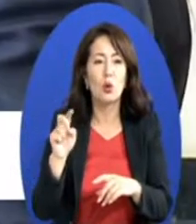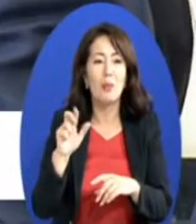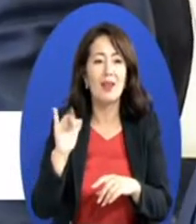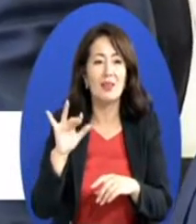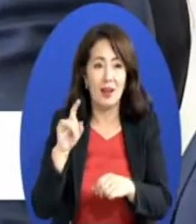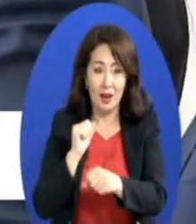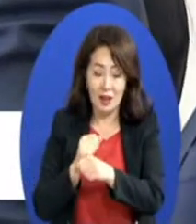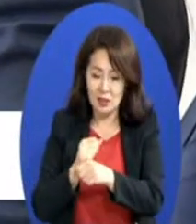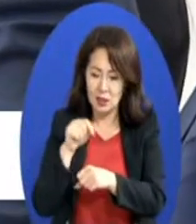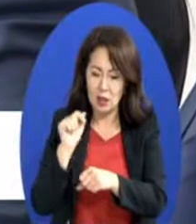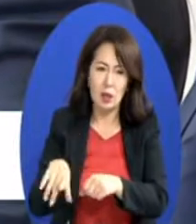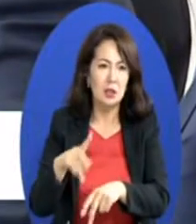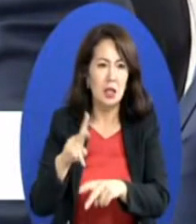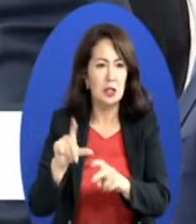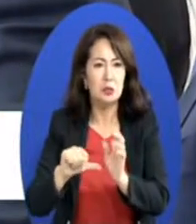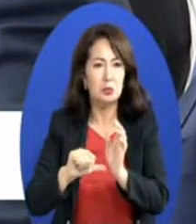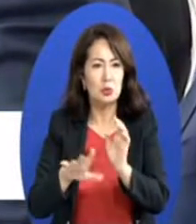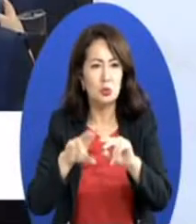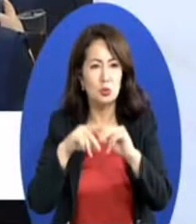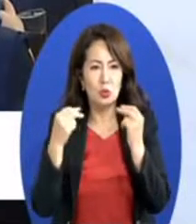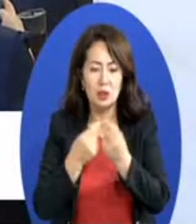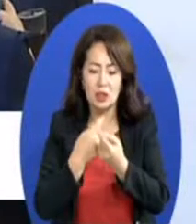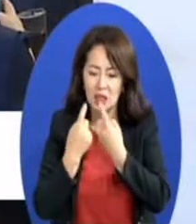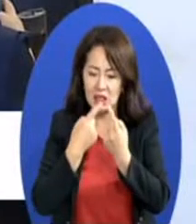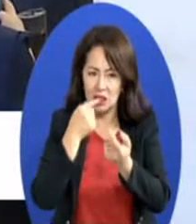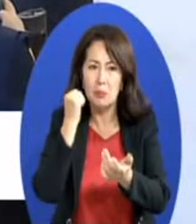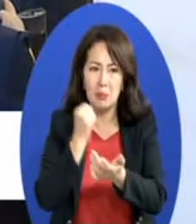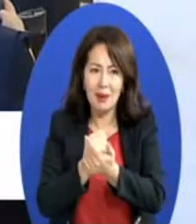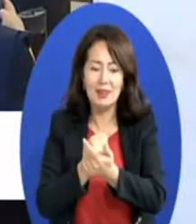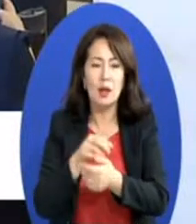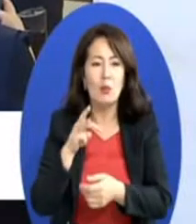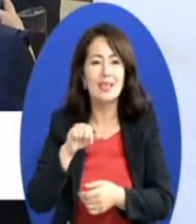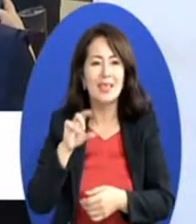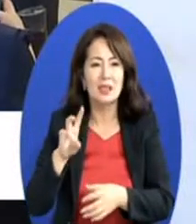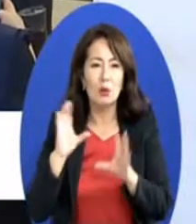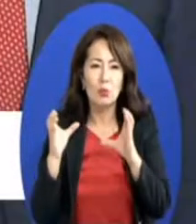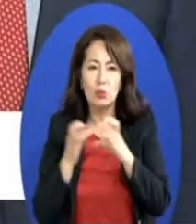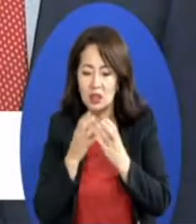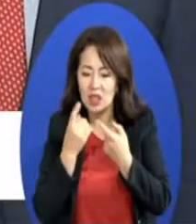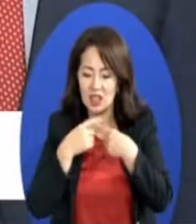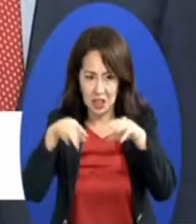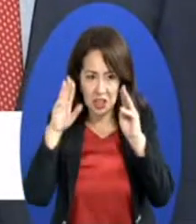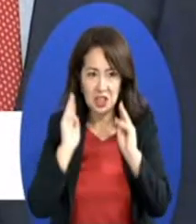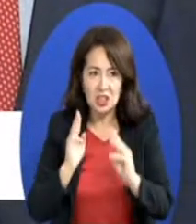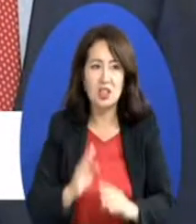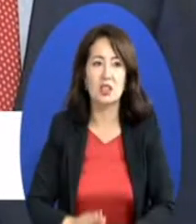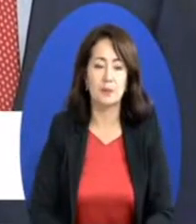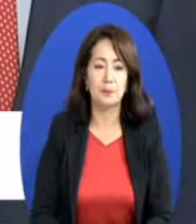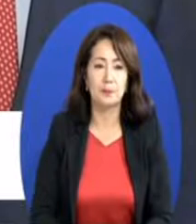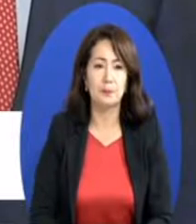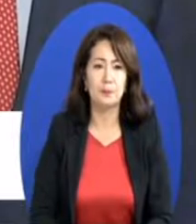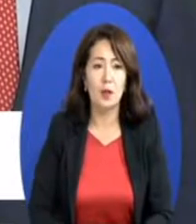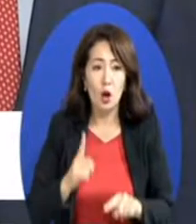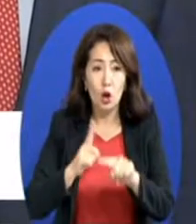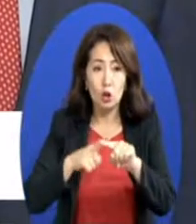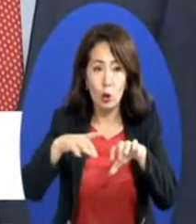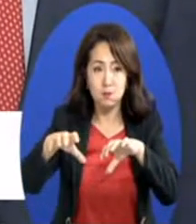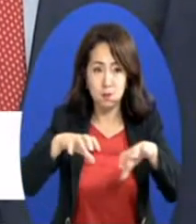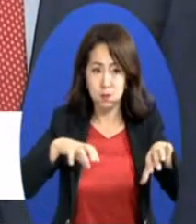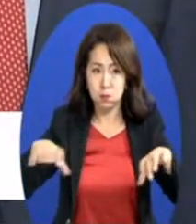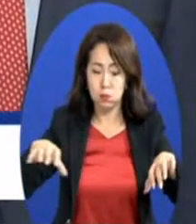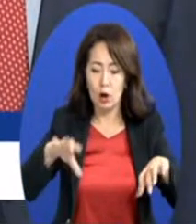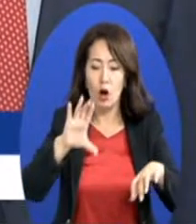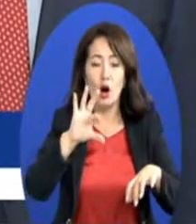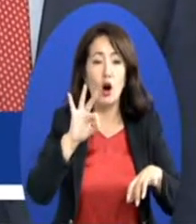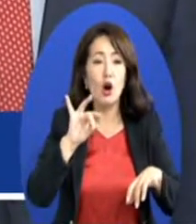байгаа. За энэ хуулийн төслийг ээлжид бус чуулганаар хэлсэн батлан гэдэг дээр Монгол Ардын намын бүлэг тогтсон байна. Энэ бол орон нутгийн хувьд бол